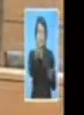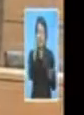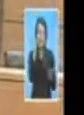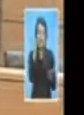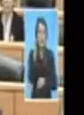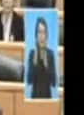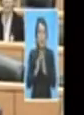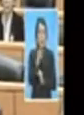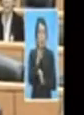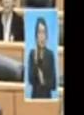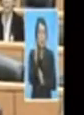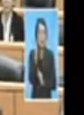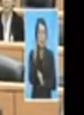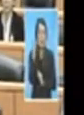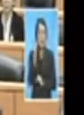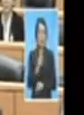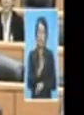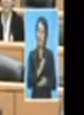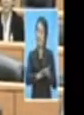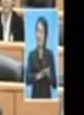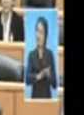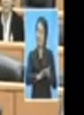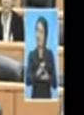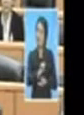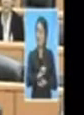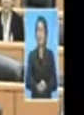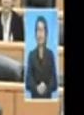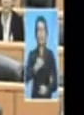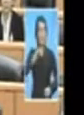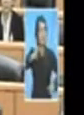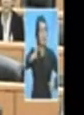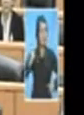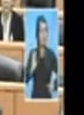ไม่รู้เรื่องอยู่ท่านจะต้องถอนคำพูดครับผมไม่ใช่ลิงนี่ครับ